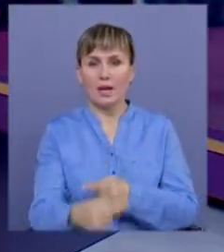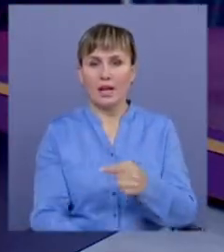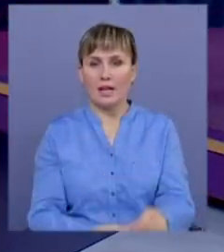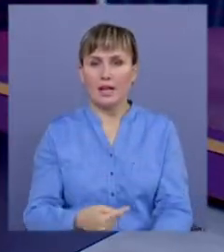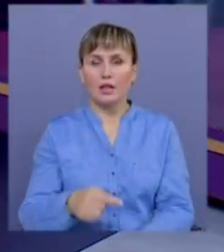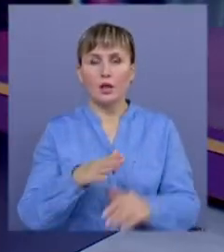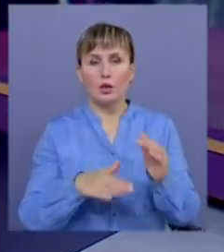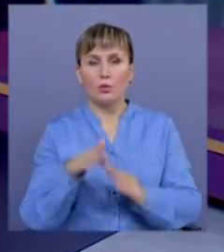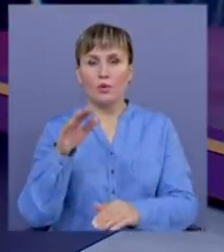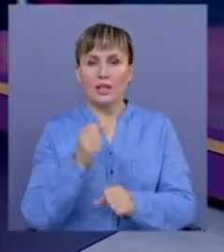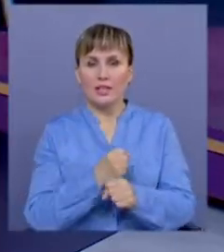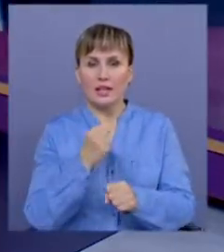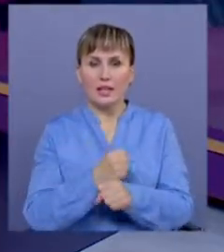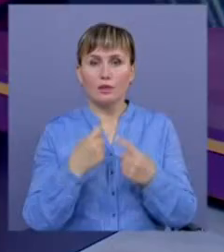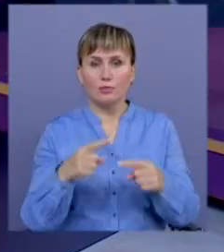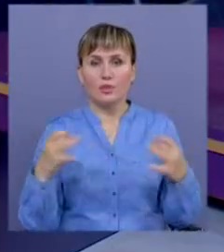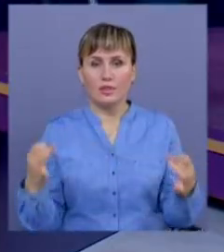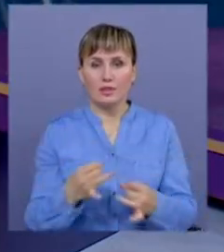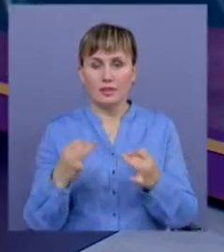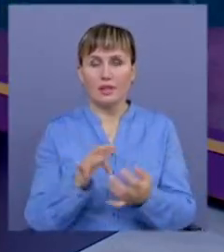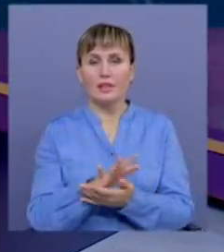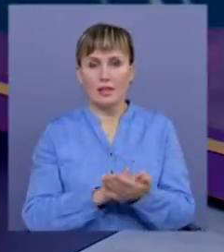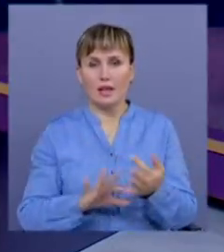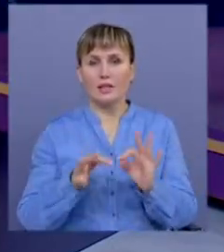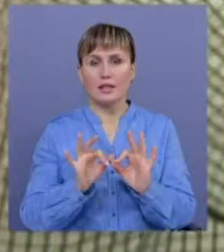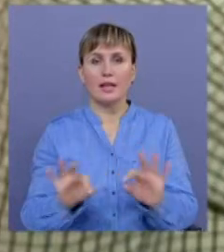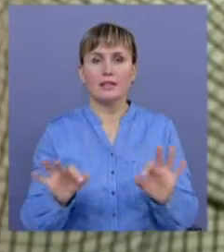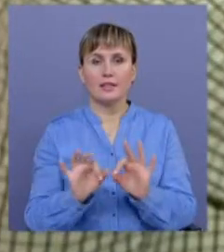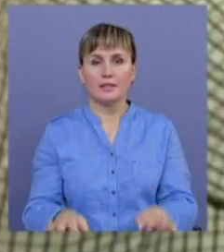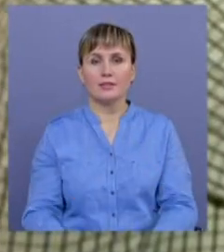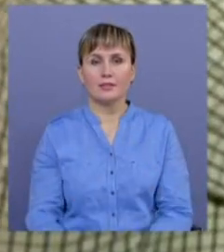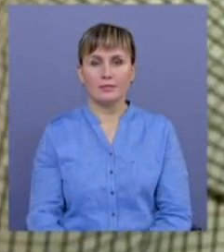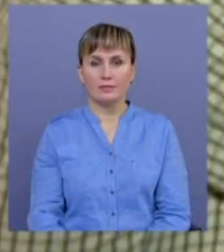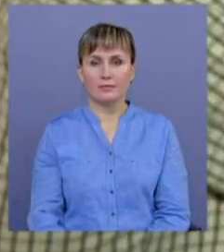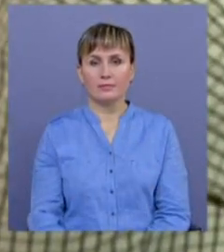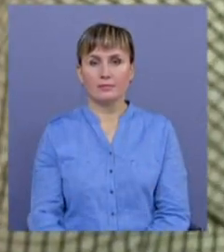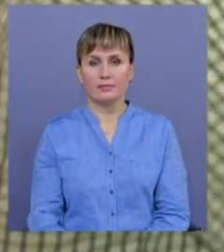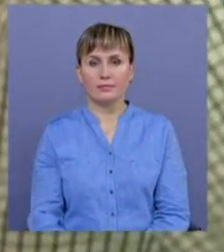О рукоделии и других интересных событиях в международном дайджесте.